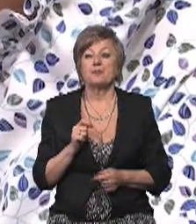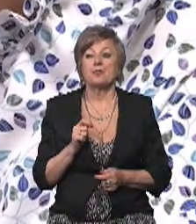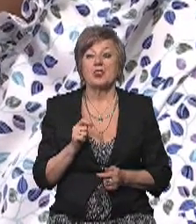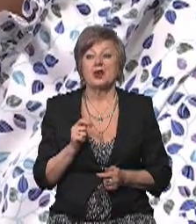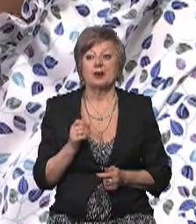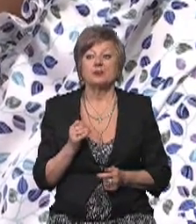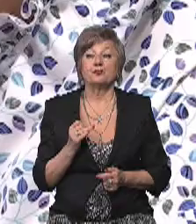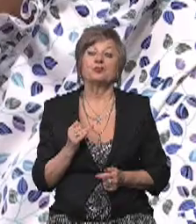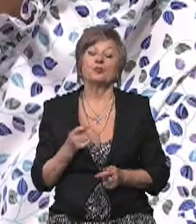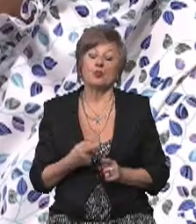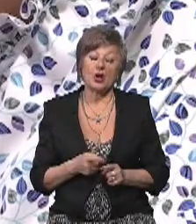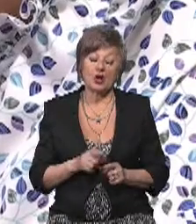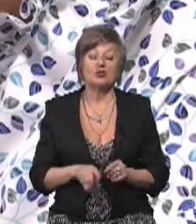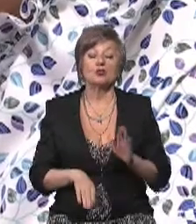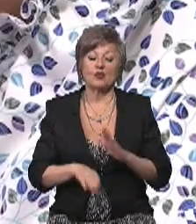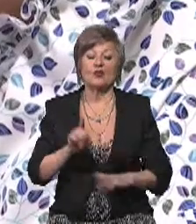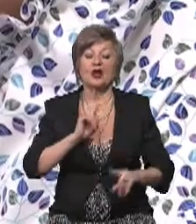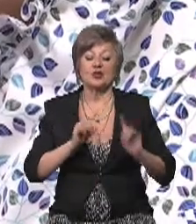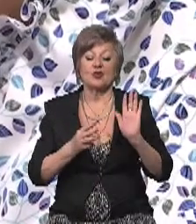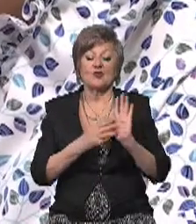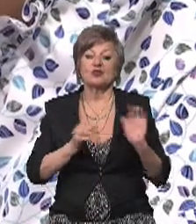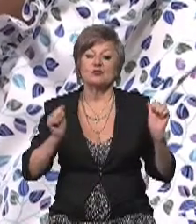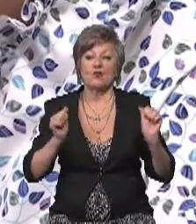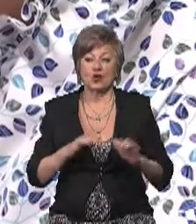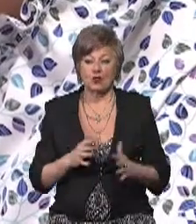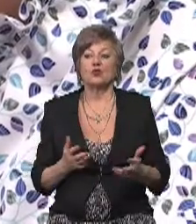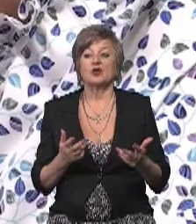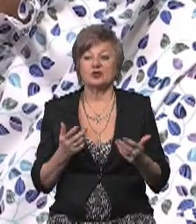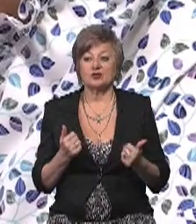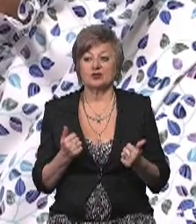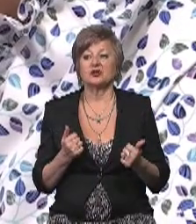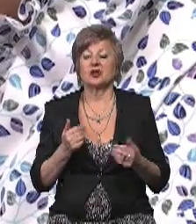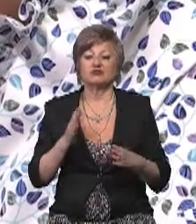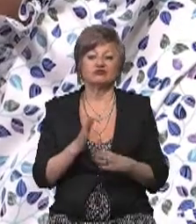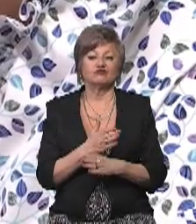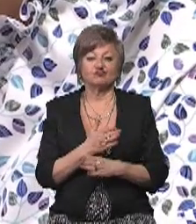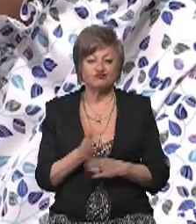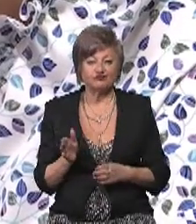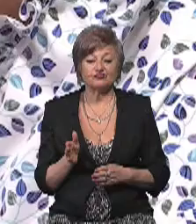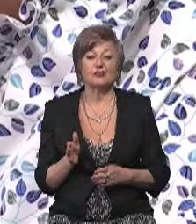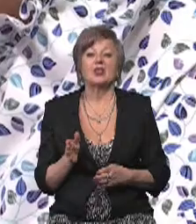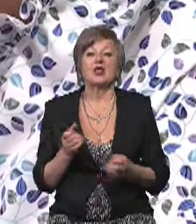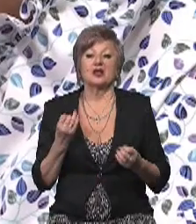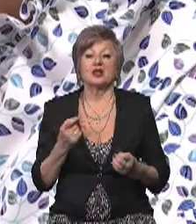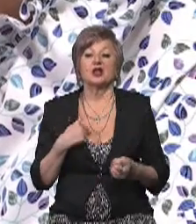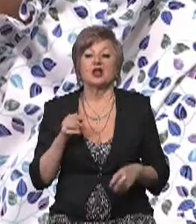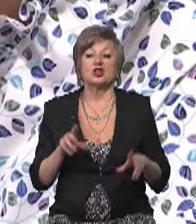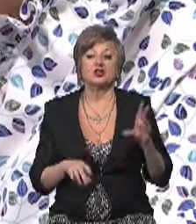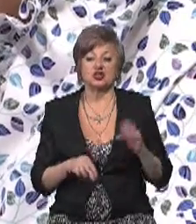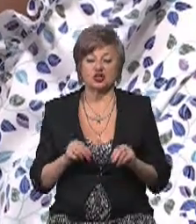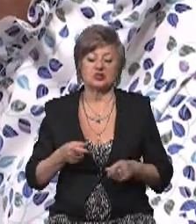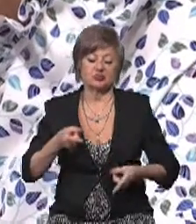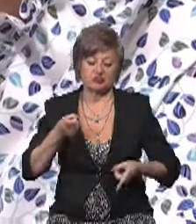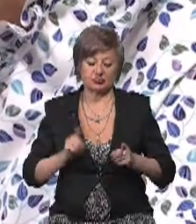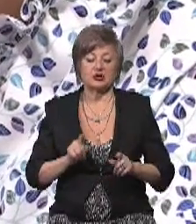прізвищами, іменами. Тому Верховна Рада 8-го скликання безумовно демонізована. І я думаю, що реальний